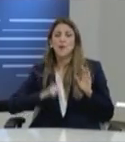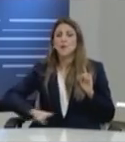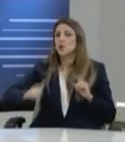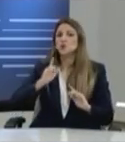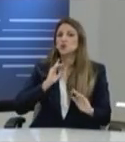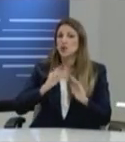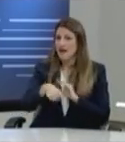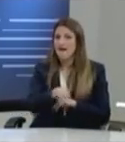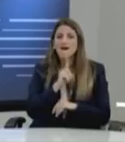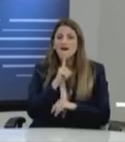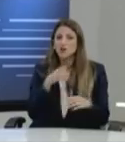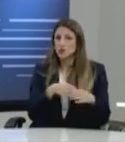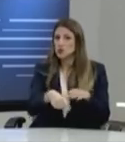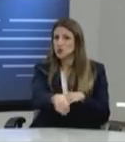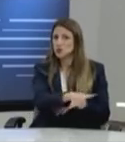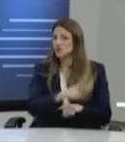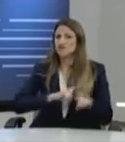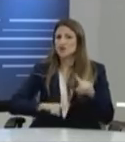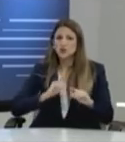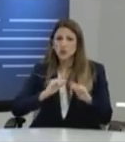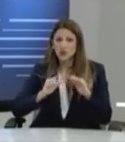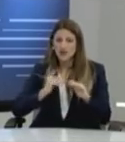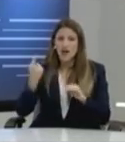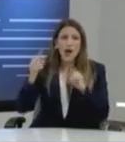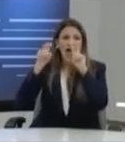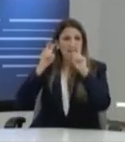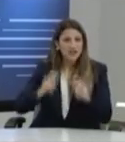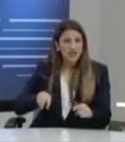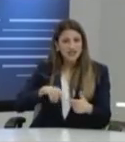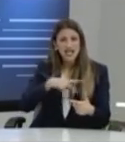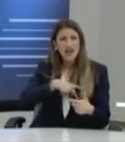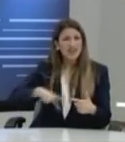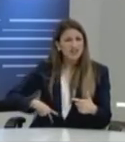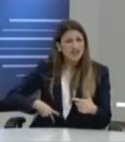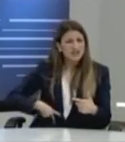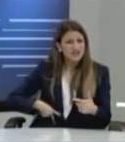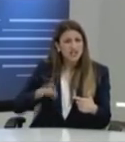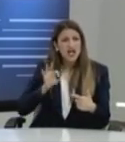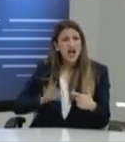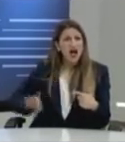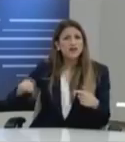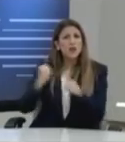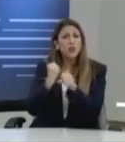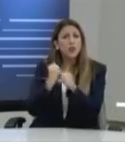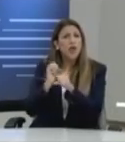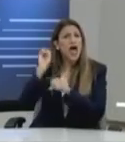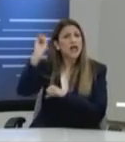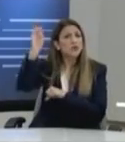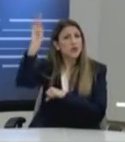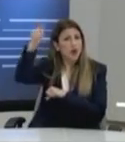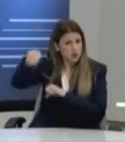Προστατεύεται αυτούς. Προστατεύεται τους ερευνητές και καθηγητές μας οι οποίοι αναζητούν δουλειά στο